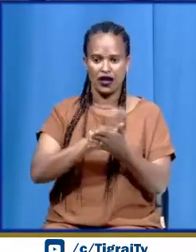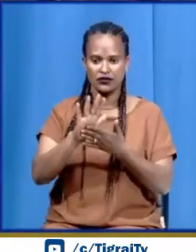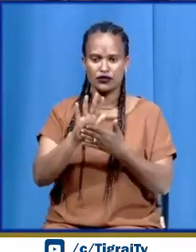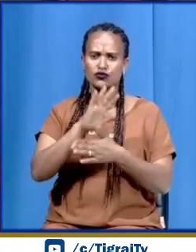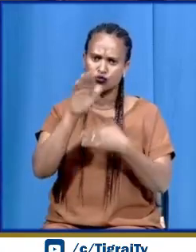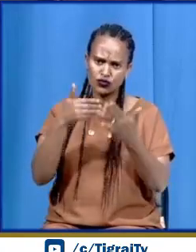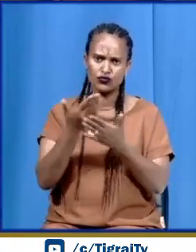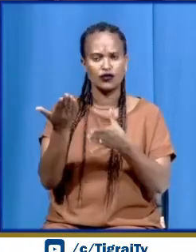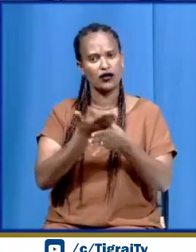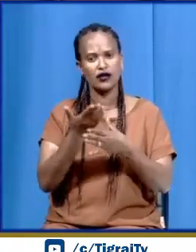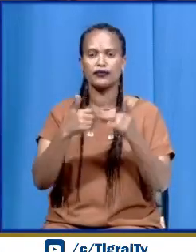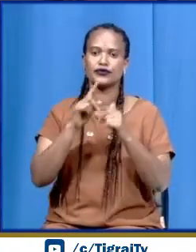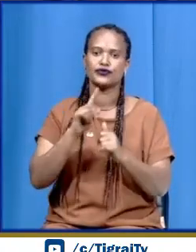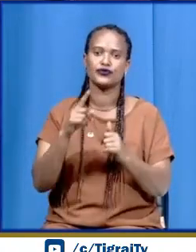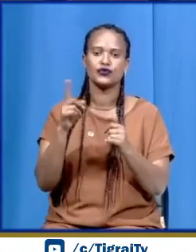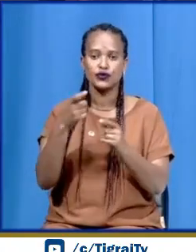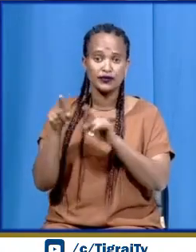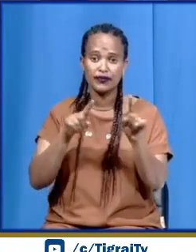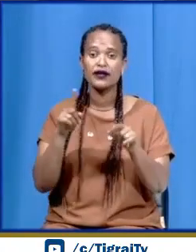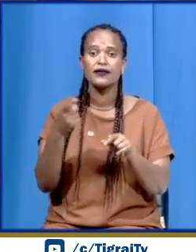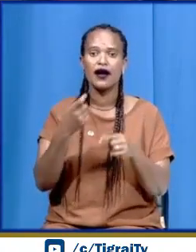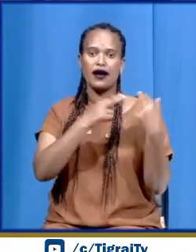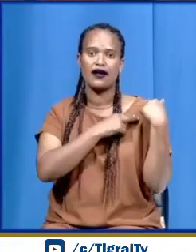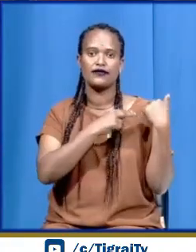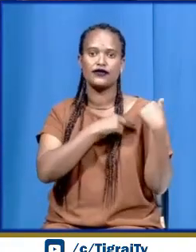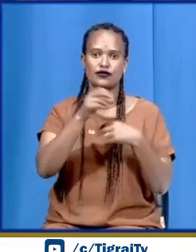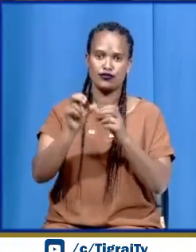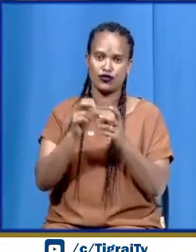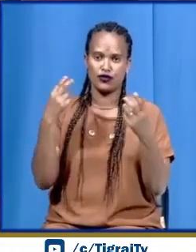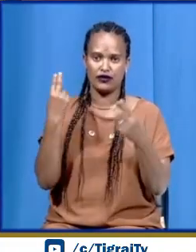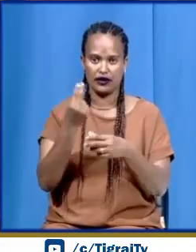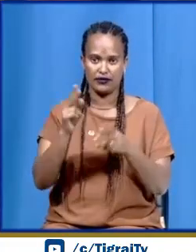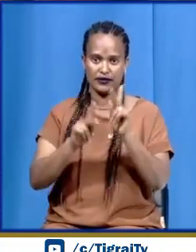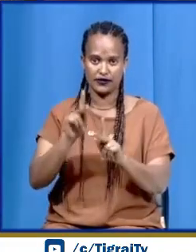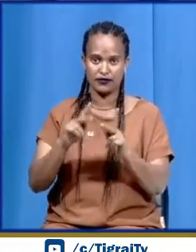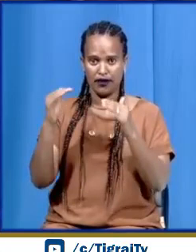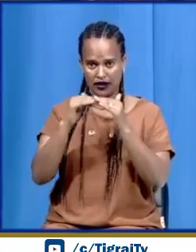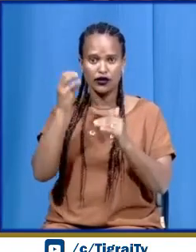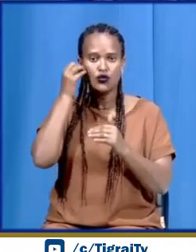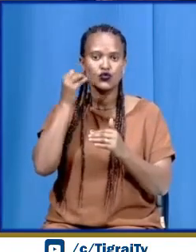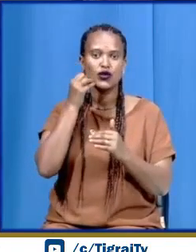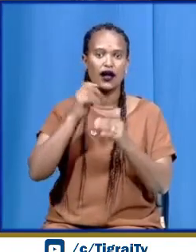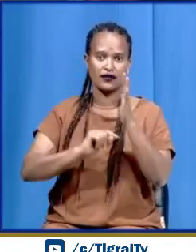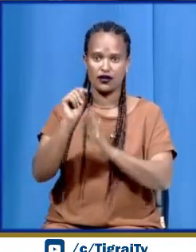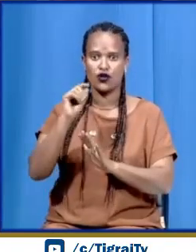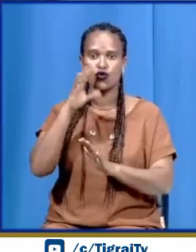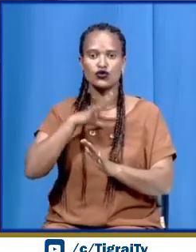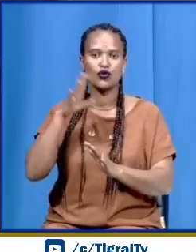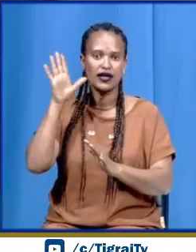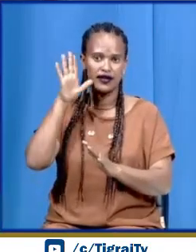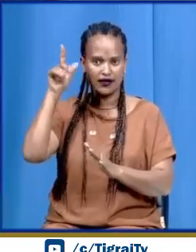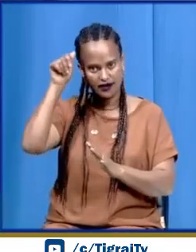ዝከኣለ ኩሉ እናገበረ መጺኡ ይኹን እምበር ይብላ ሓላፊት ቢሮ ተጠቃምነት ሕብረተሰብን ማዕርነት ኣውፅኦታን ትግራይ ወይዘሮ ገነት